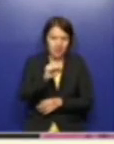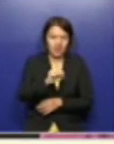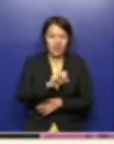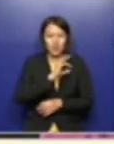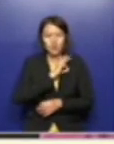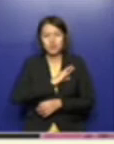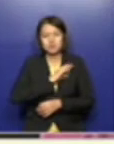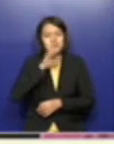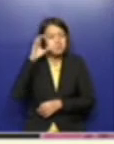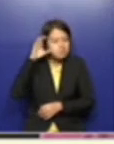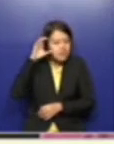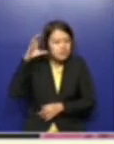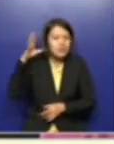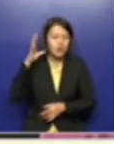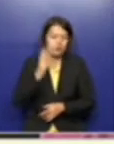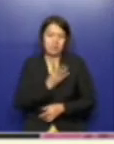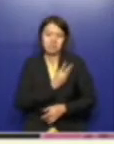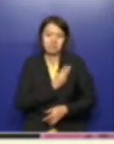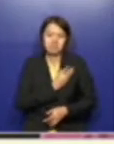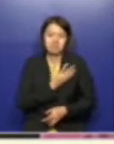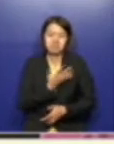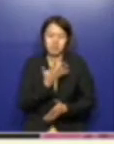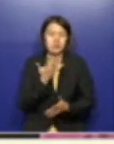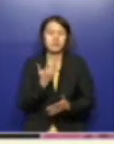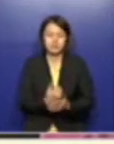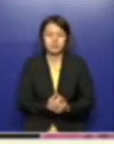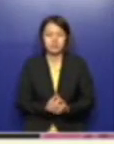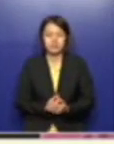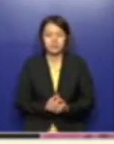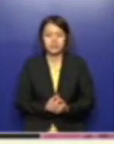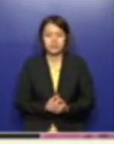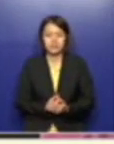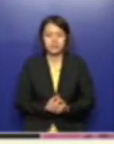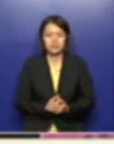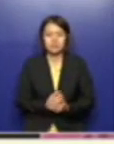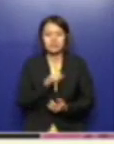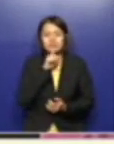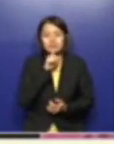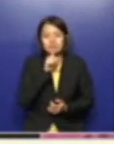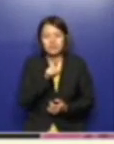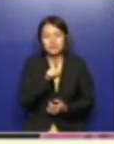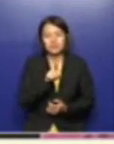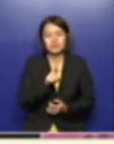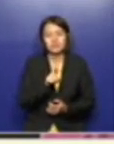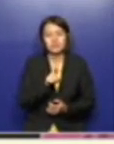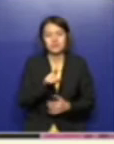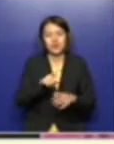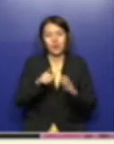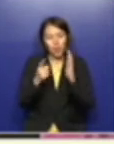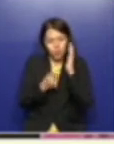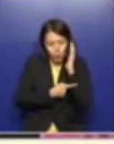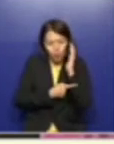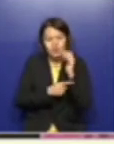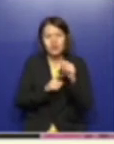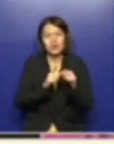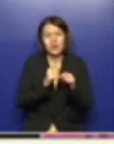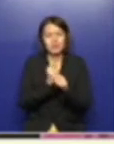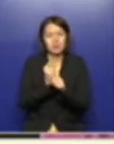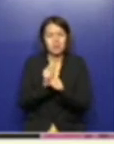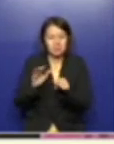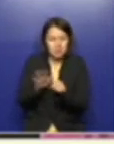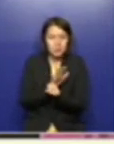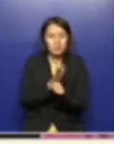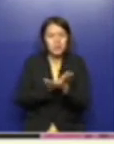ำลังใจหายครับนั้นจึงเป็นคำถามว่าการดำเนินการทางวินัยยังไม่สมบูรณ์ยังไม่ถูกต้องแต่ท่